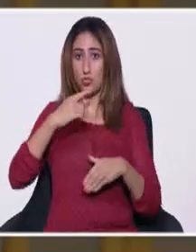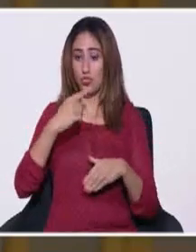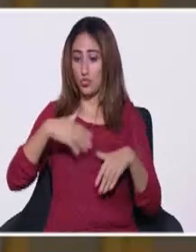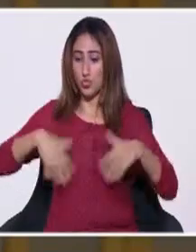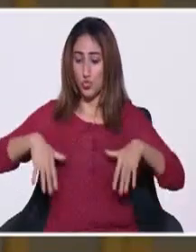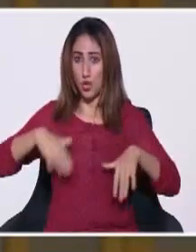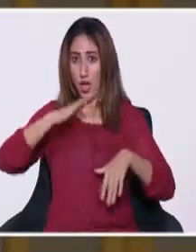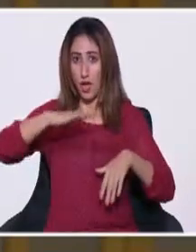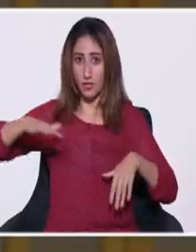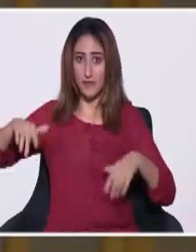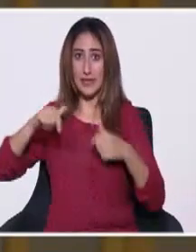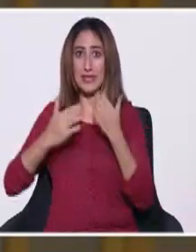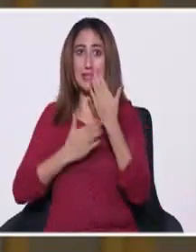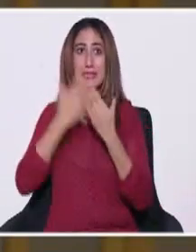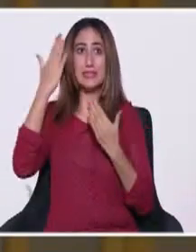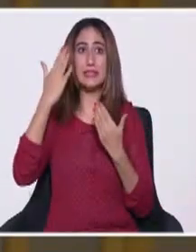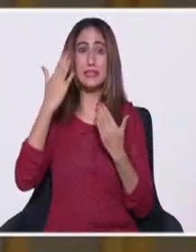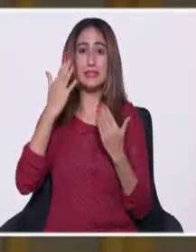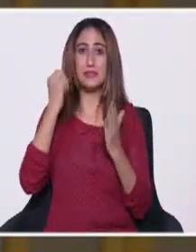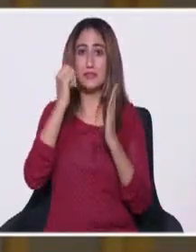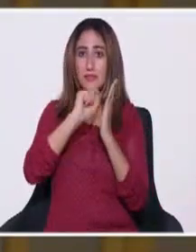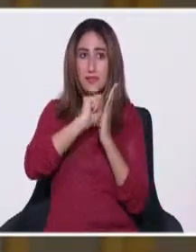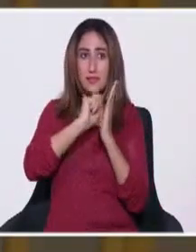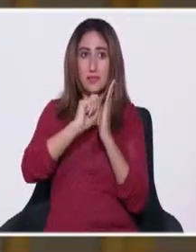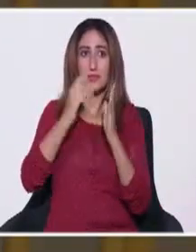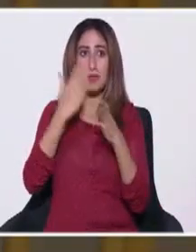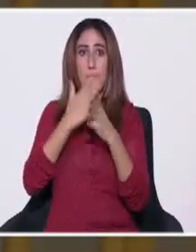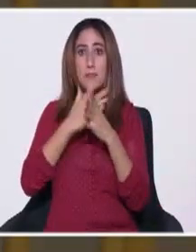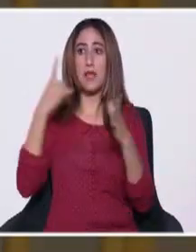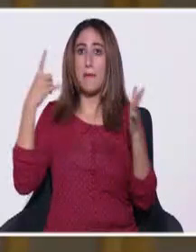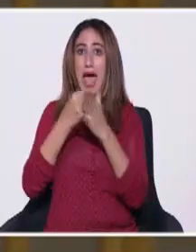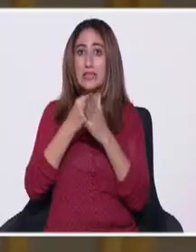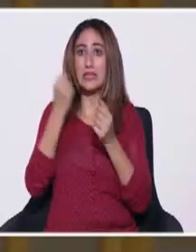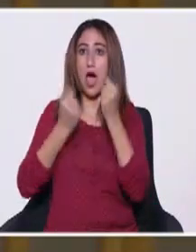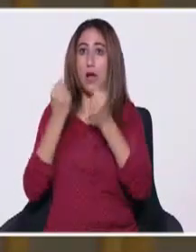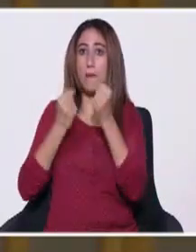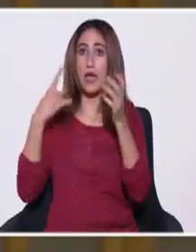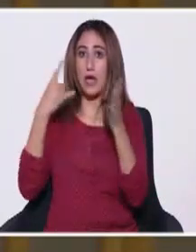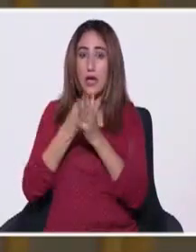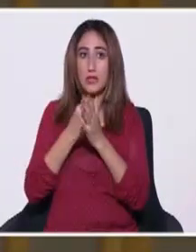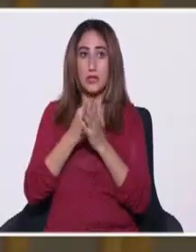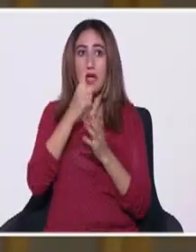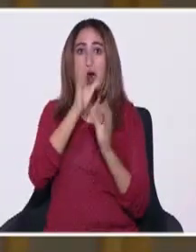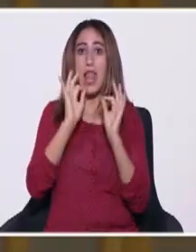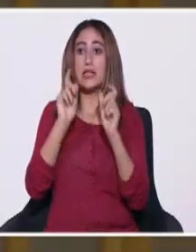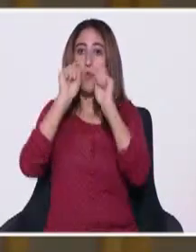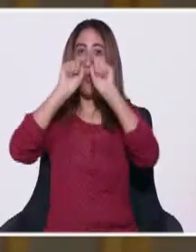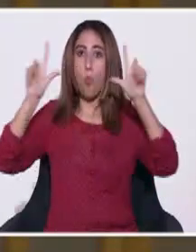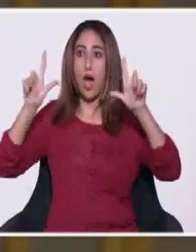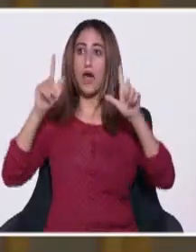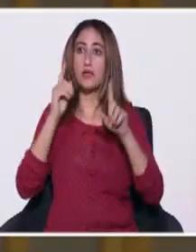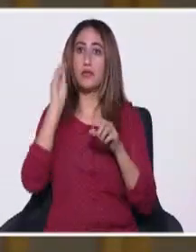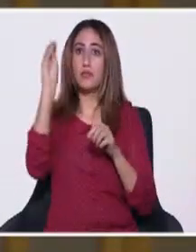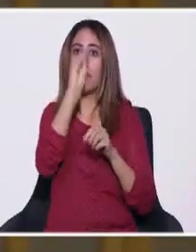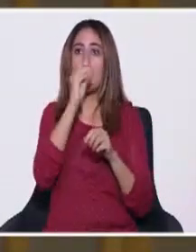فبقت الإعاقات الجديدة المسجلة أغلبيتها بسبب حوادث السيارات. فانا قلت ليه ما يكونش فيه توعيه، ويكون